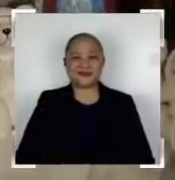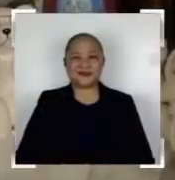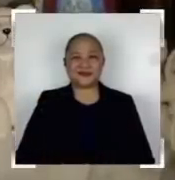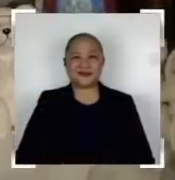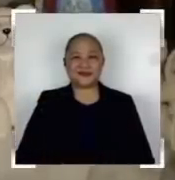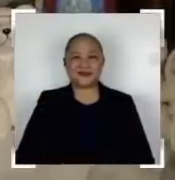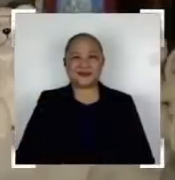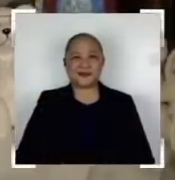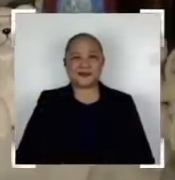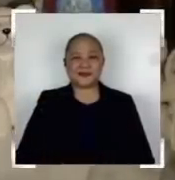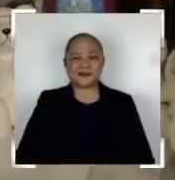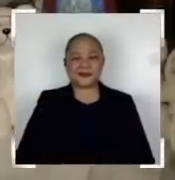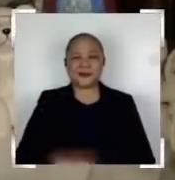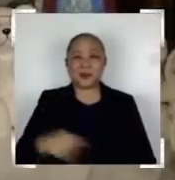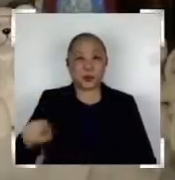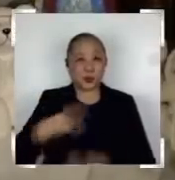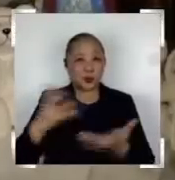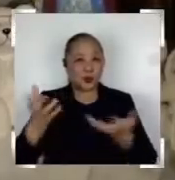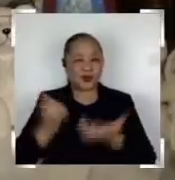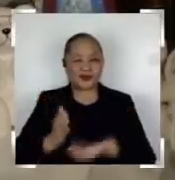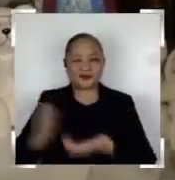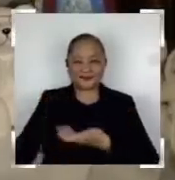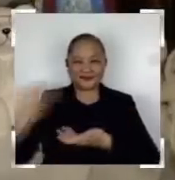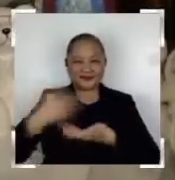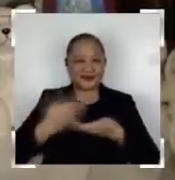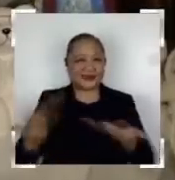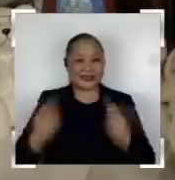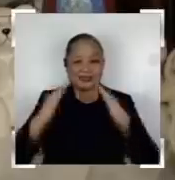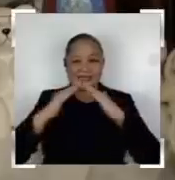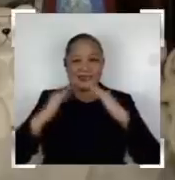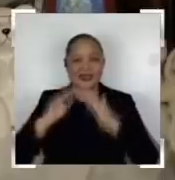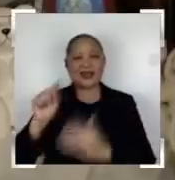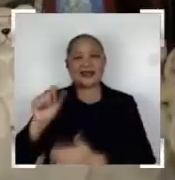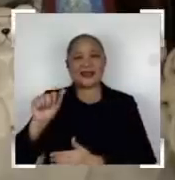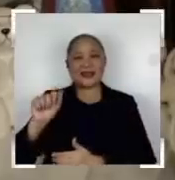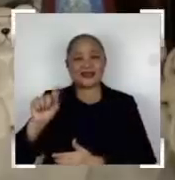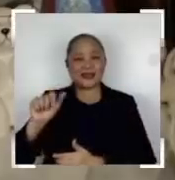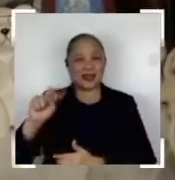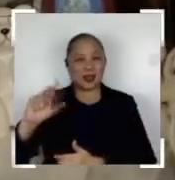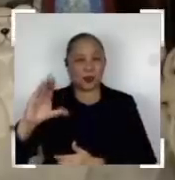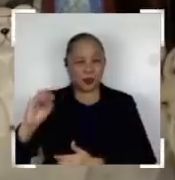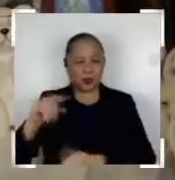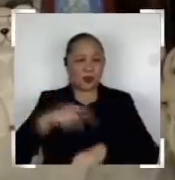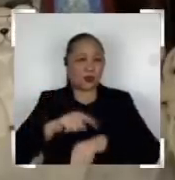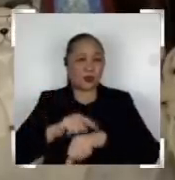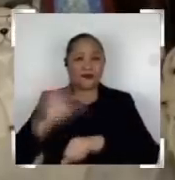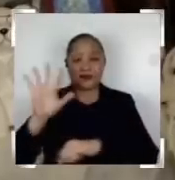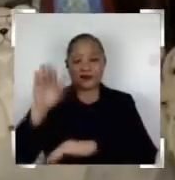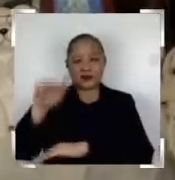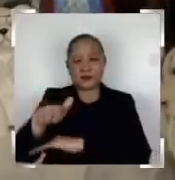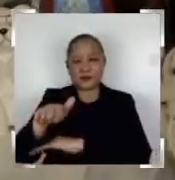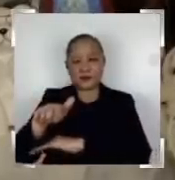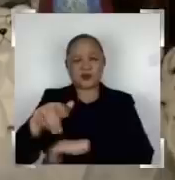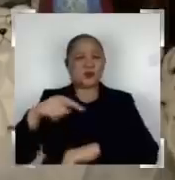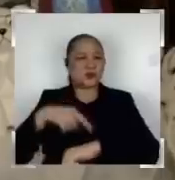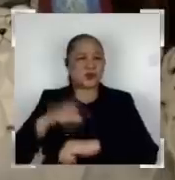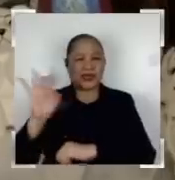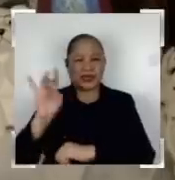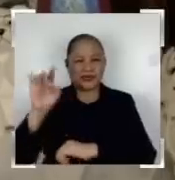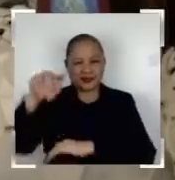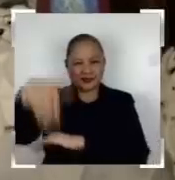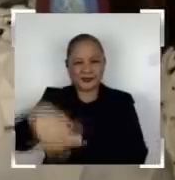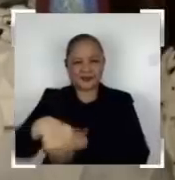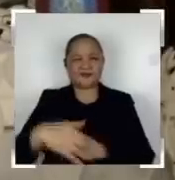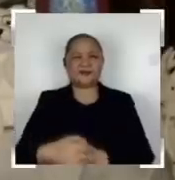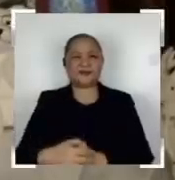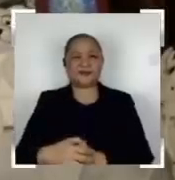Sa mga nais pumunta dito sa Casa Tetangco, bukas ito mula alas 5 ng hapon hanggang alas 8 ng gabi. At live mula